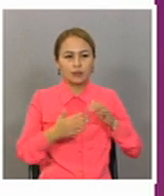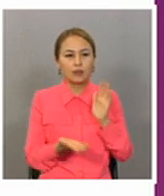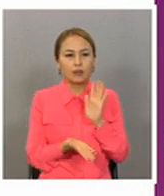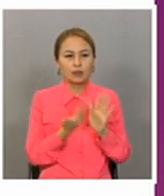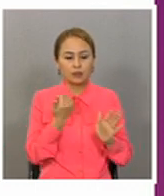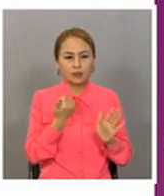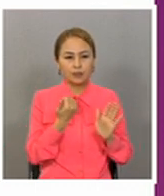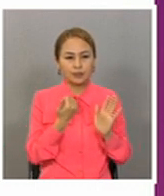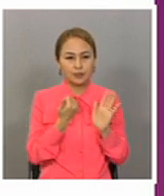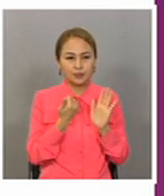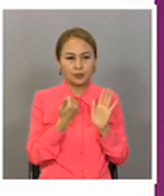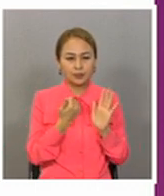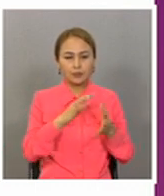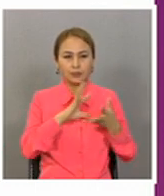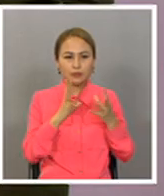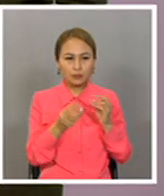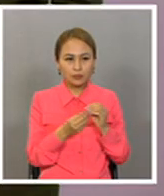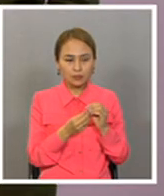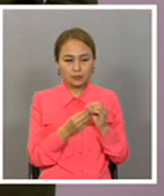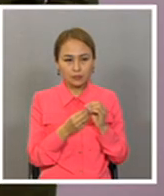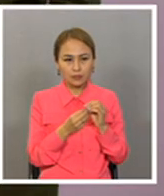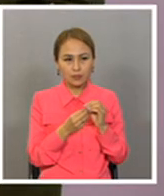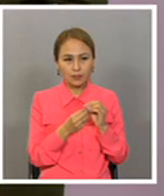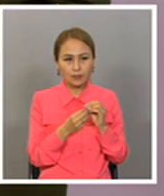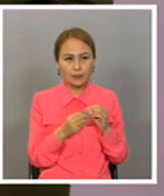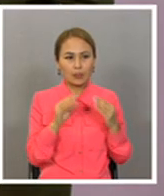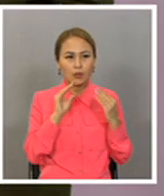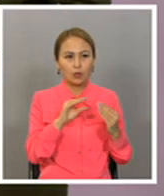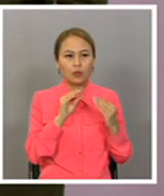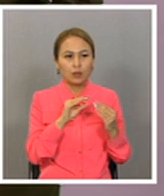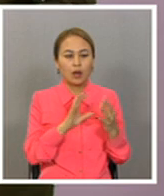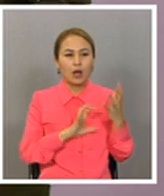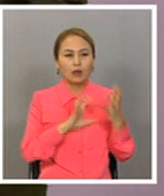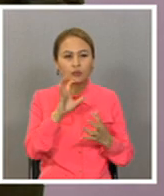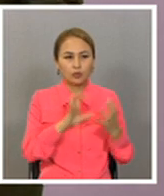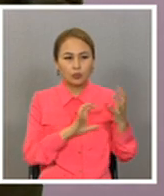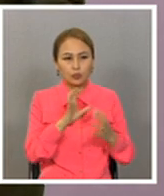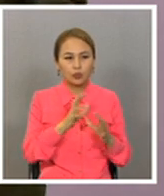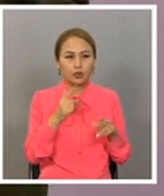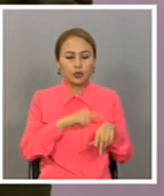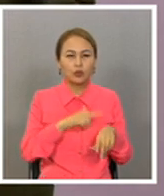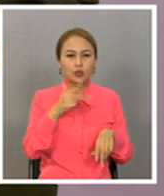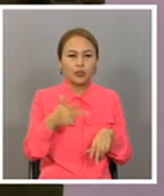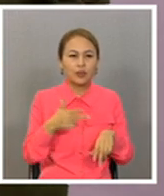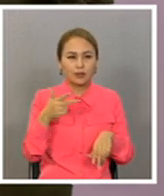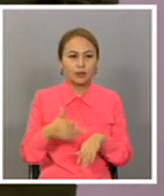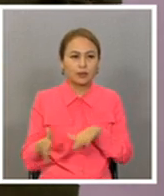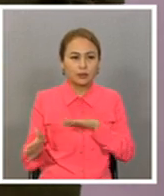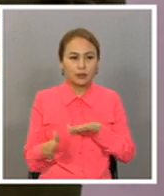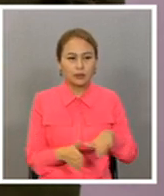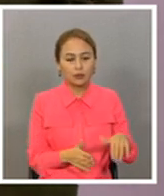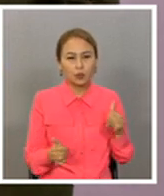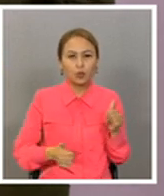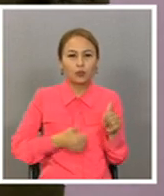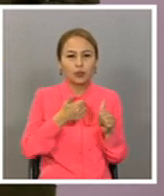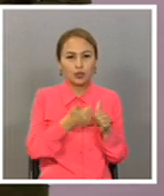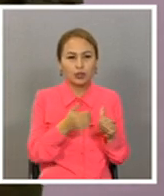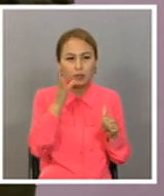алдық. Демек, көлік автобусты 3 сағаттан кейін қуып жетеді.